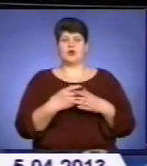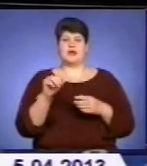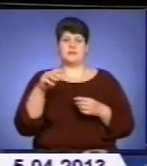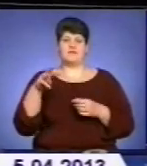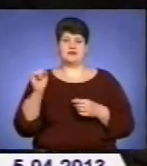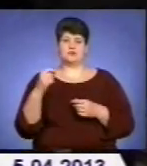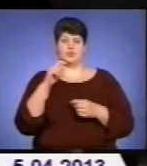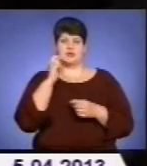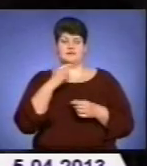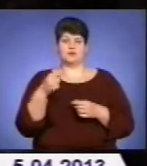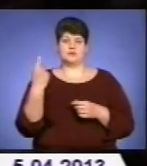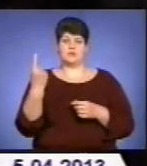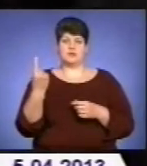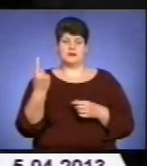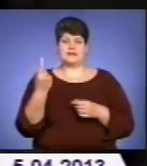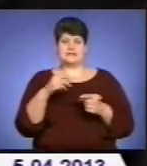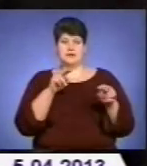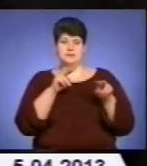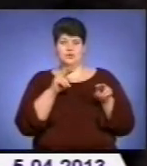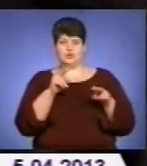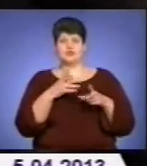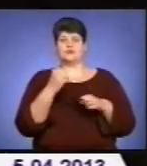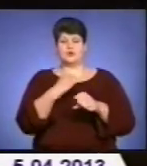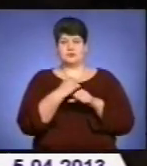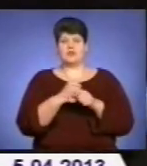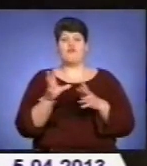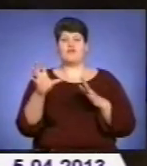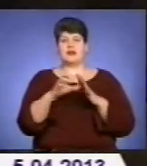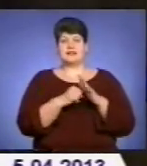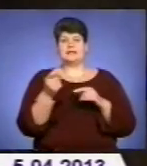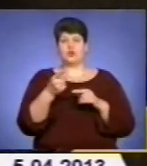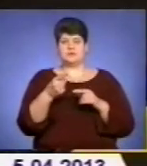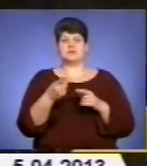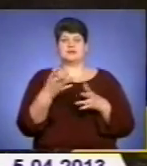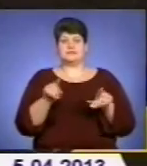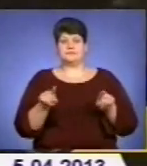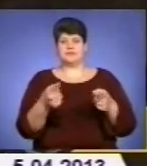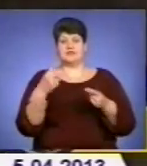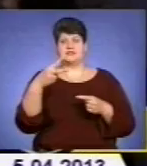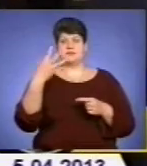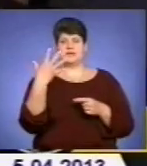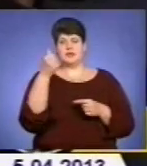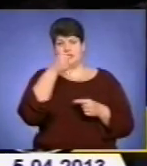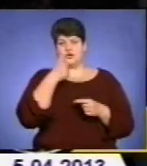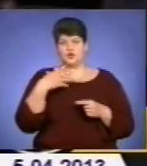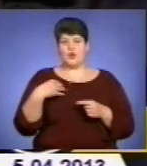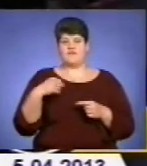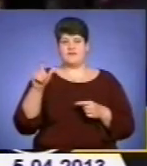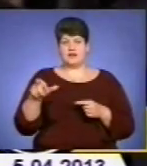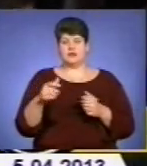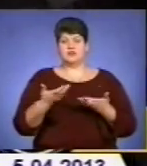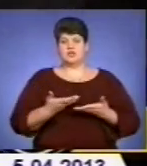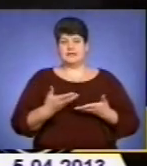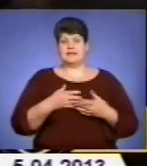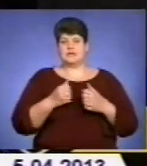області. За підозрою у вчиненні крадіжки тернопільські оперативники затримали 25-річного львів'янина. Житель сусідньої